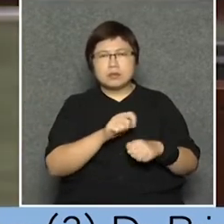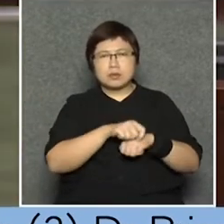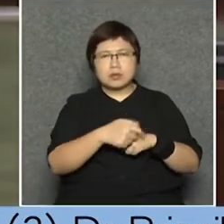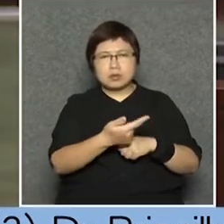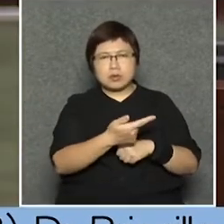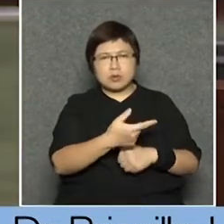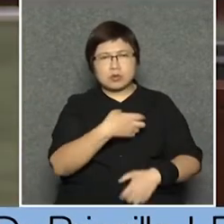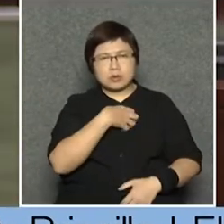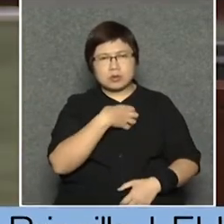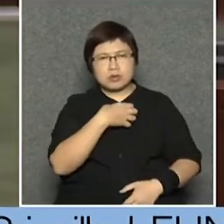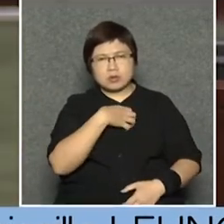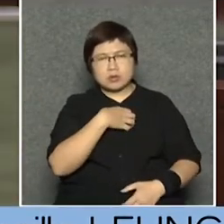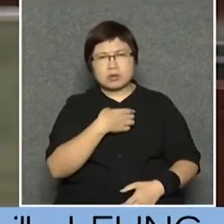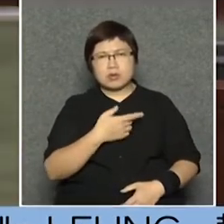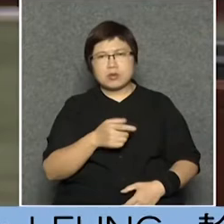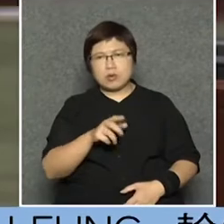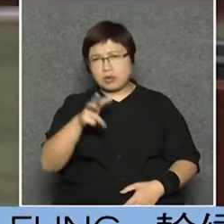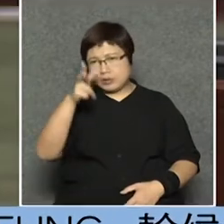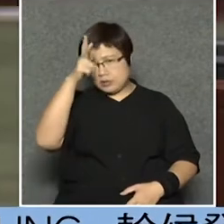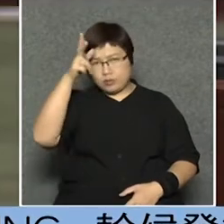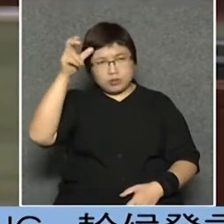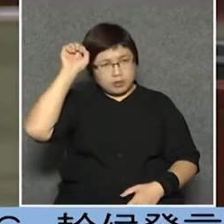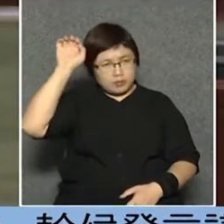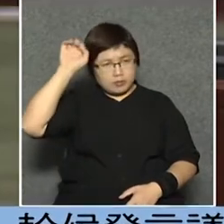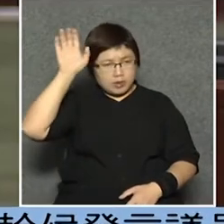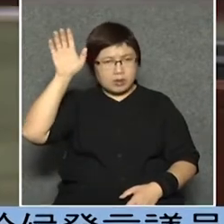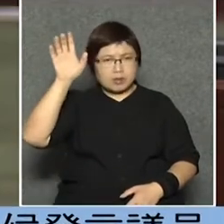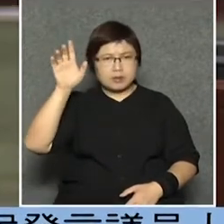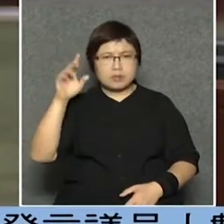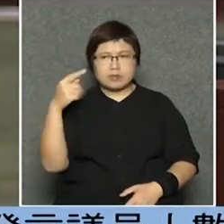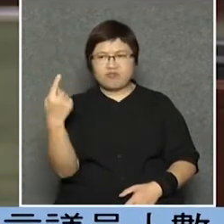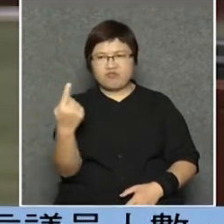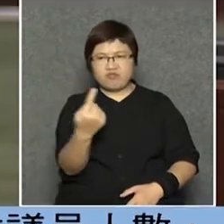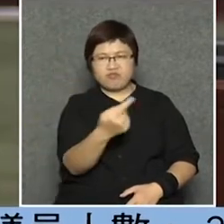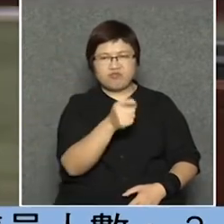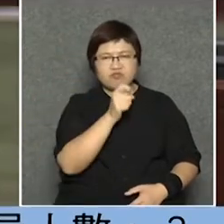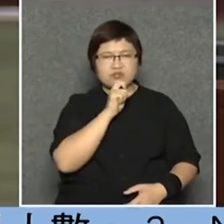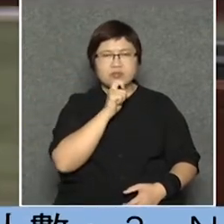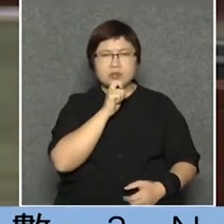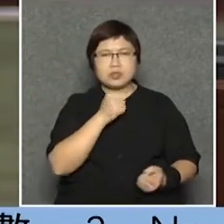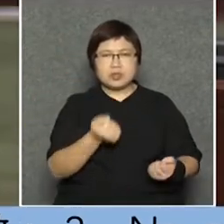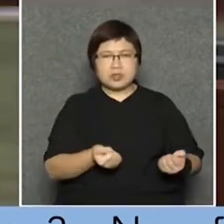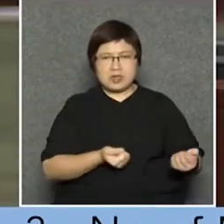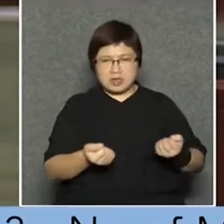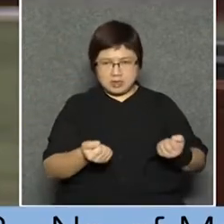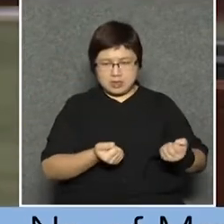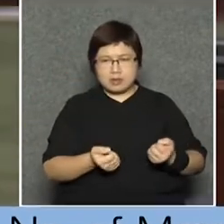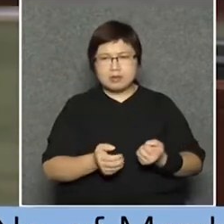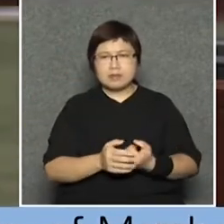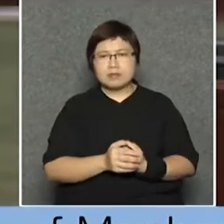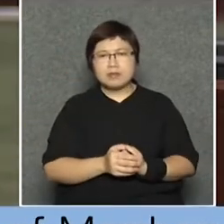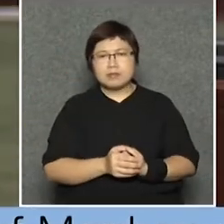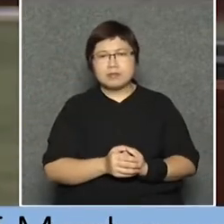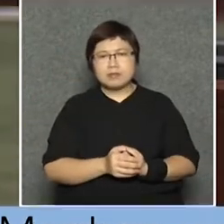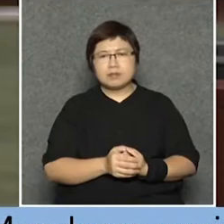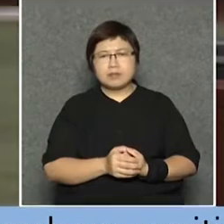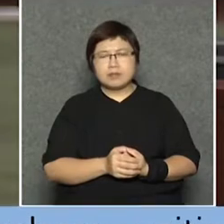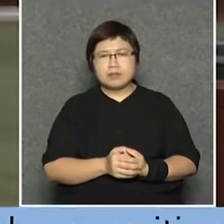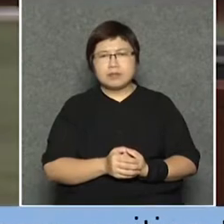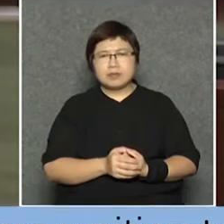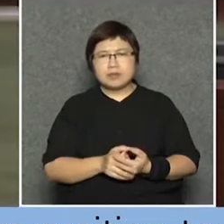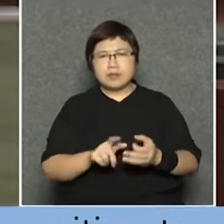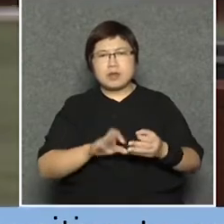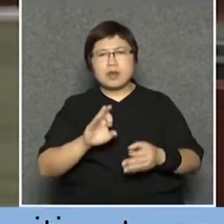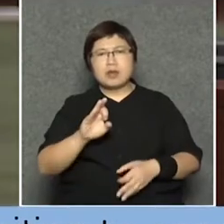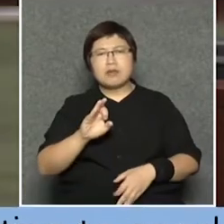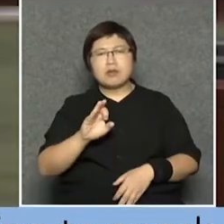喂，我的執政的理念就是每人有部車，這個 Volkswagen 即是福士，就